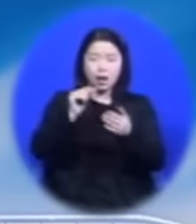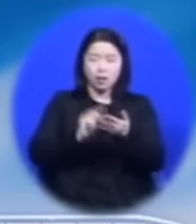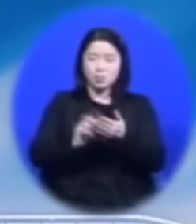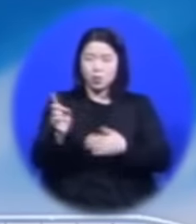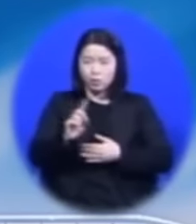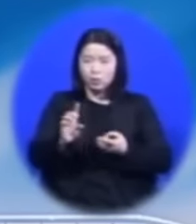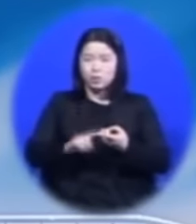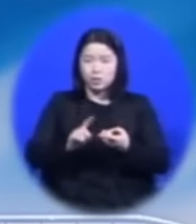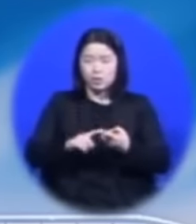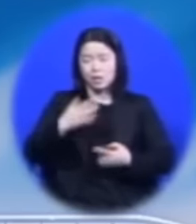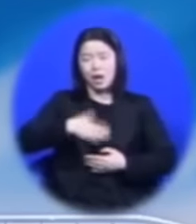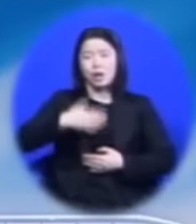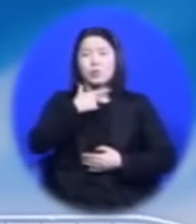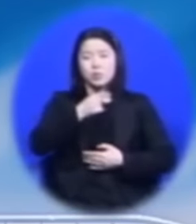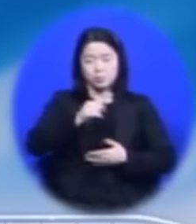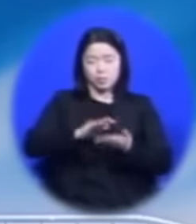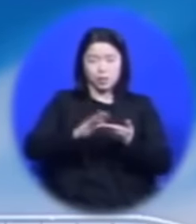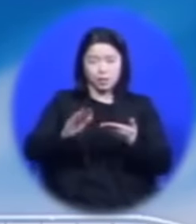알고 싶다.